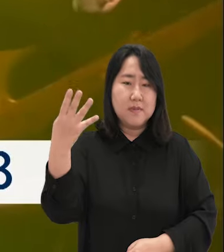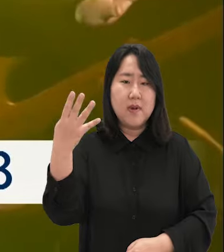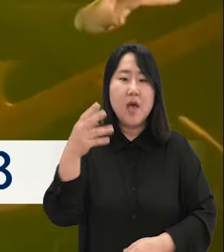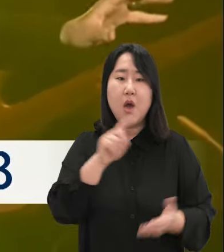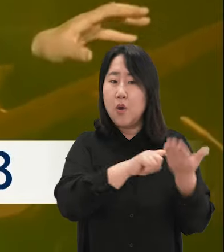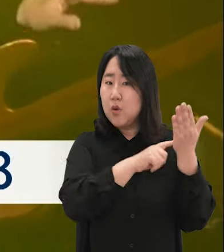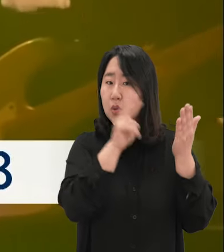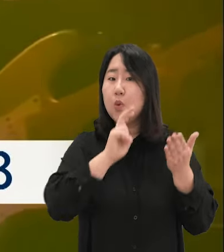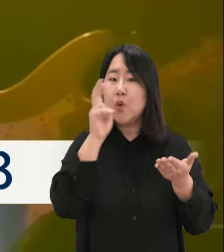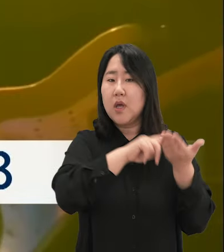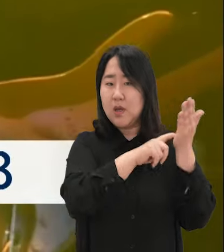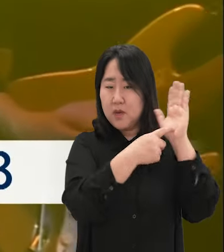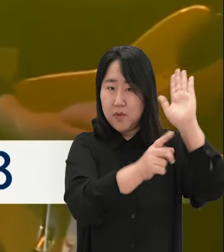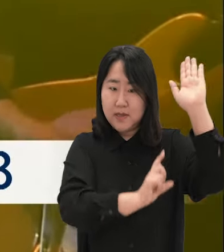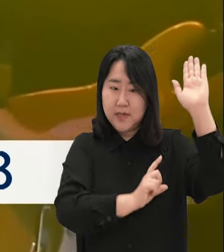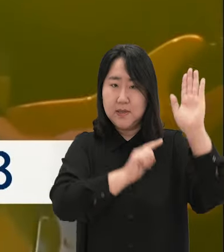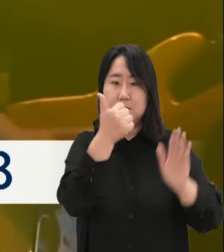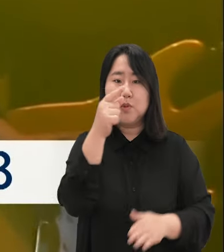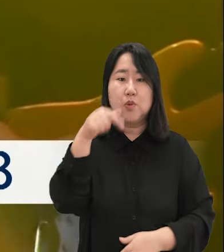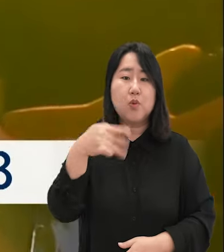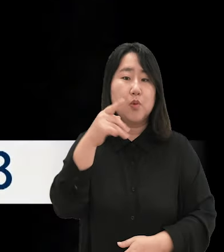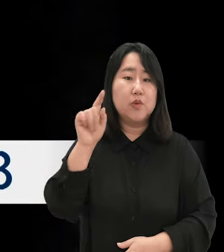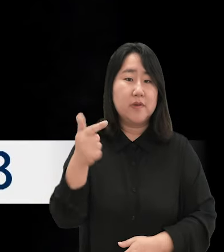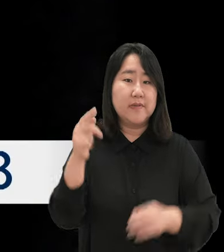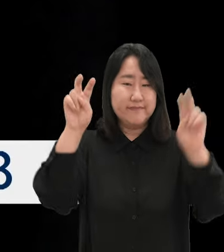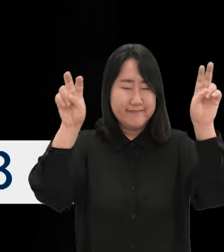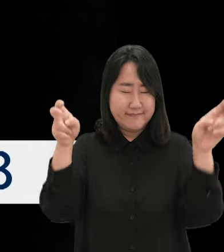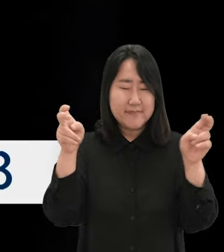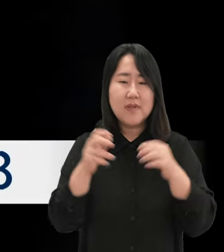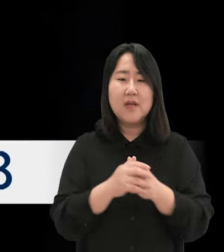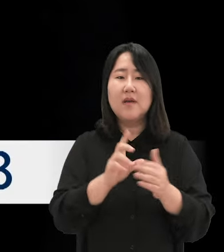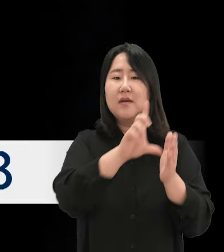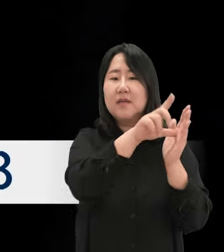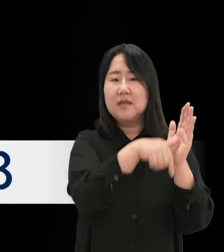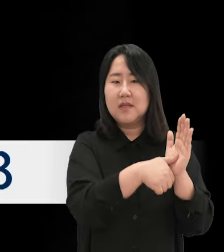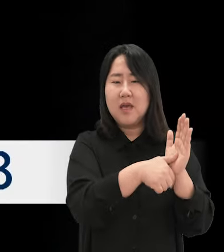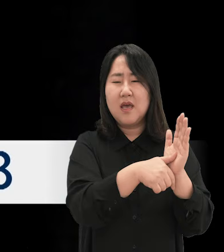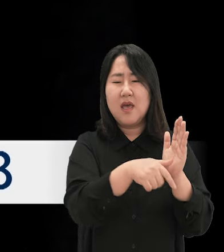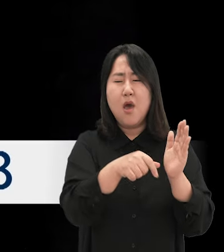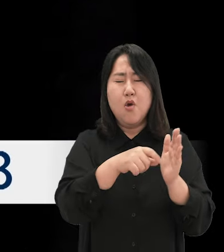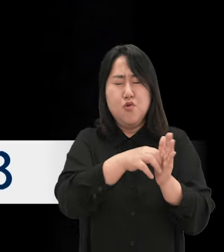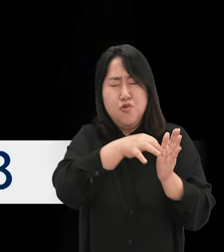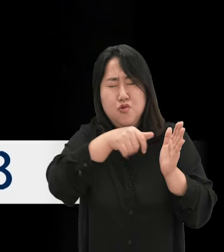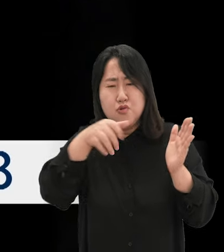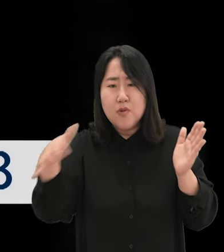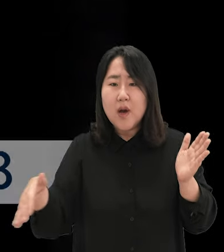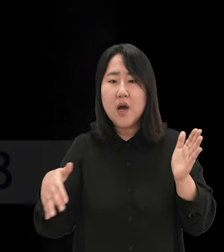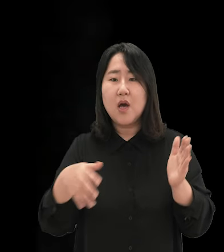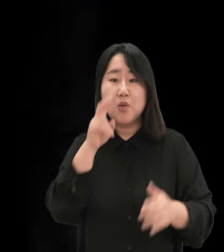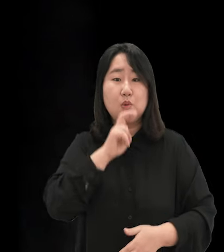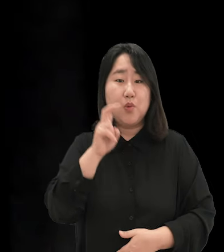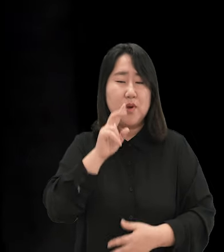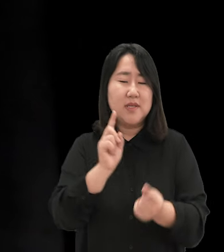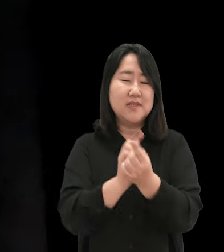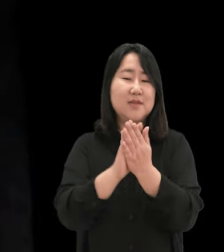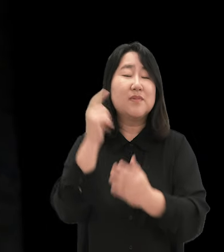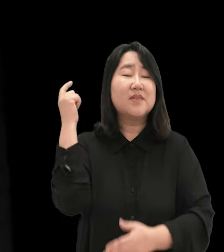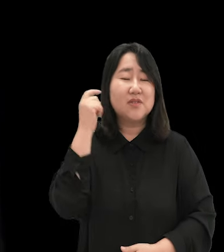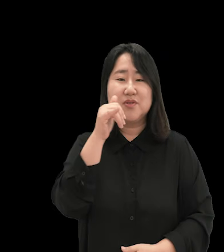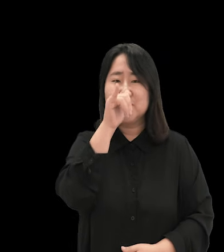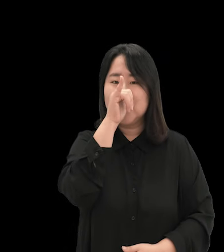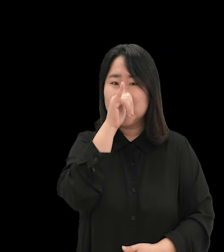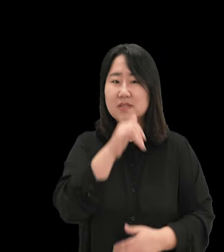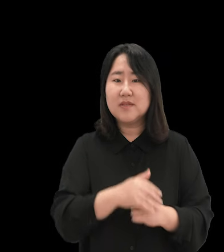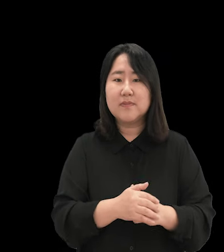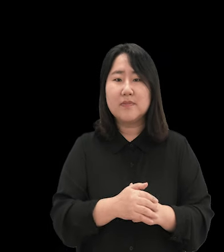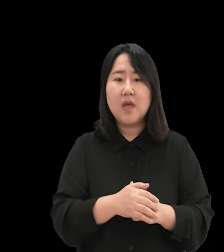라이브 투어 녹턴 공연을 개최합니다 이번 공연에서 그녀의 수많은 히트곡들을 직접 만나볼 수 있는데요